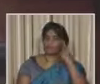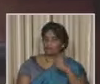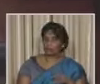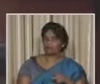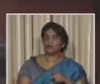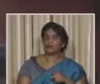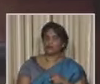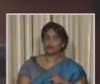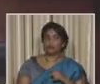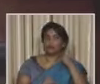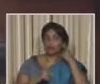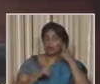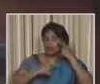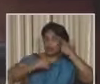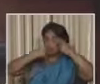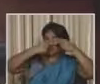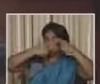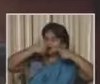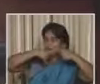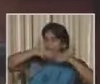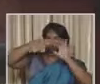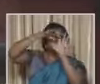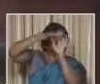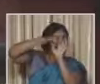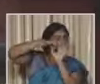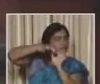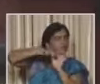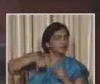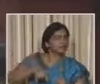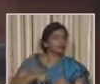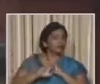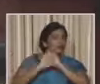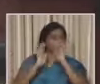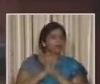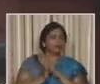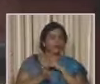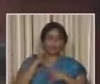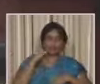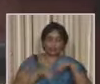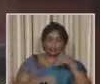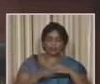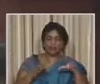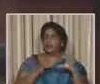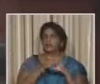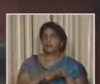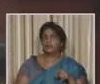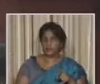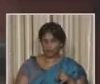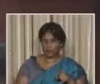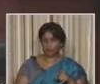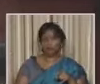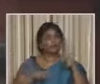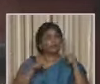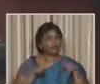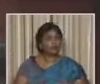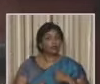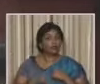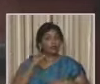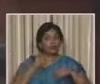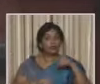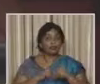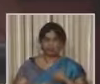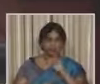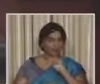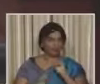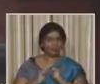சம்பவங்களின் வரிசை கிரமத்தை பார்த்தால் இதற்குள்ளே அரசியல் ஒன்று இருக்கிறது. இதிலே இப்பொழுது அரசியல் பேசுவதாக கூறுவதில் பயனில்லை.